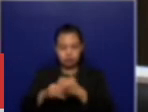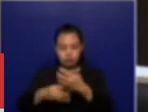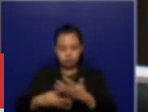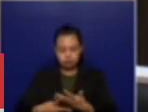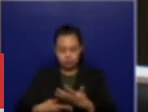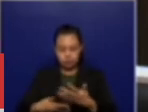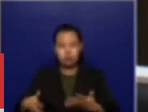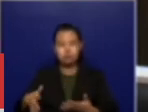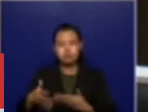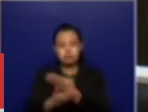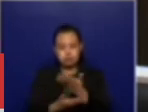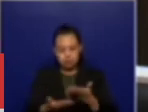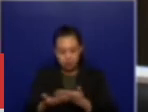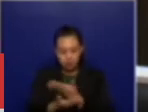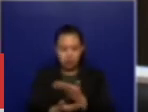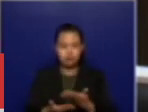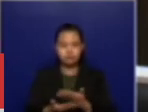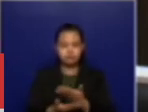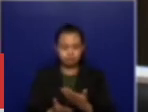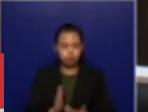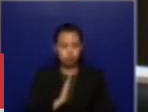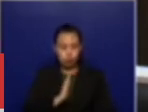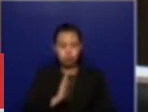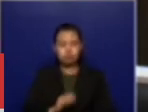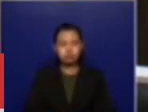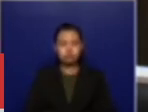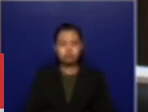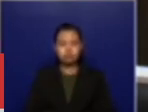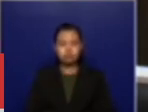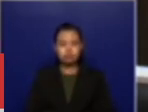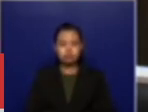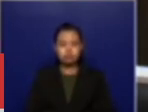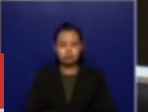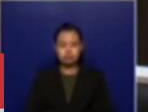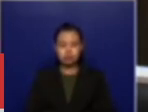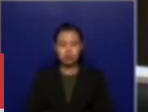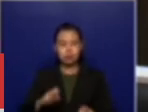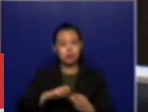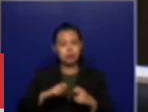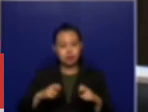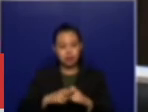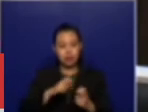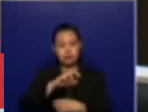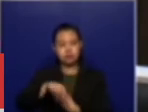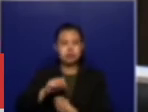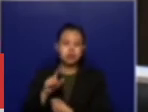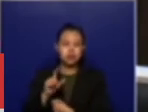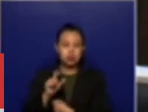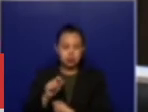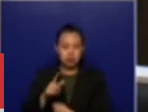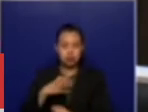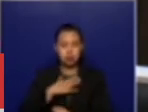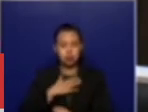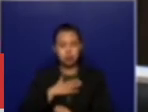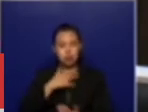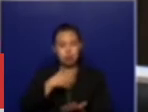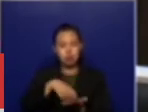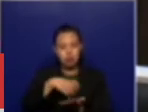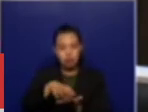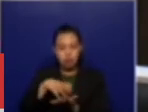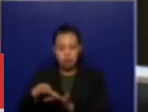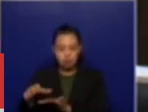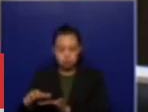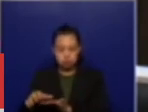านะครับด้วยความจริงใจนอกเหนือจากปัญหาทางเศรษฐกิจภาพรวมที่ผมอภิปรายนะครับพร้